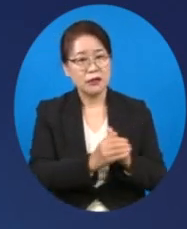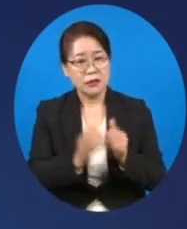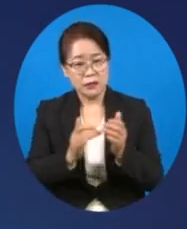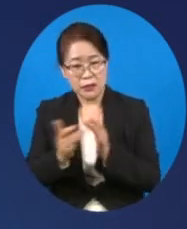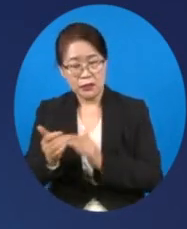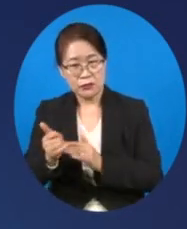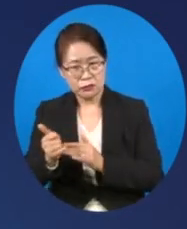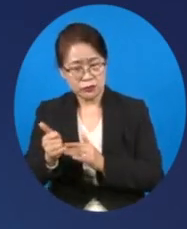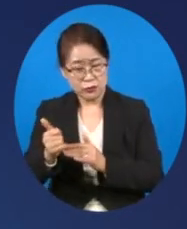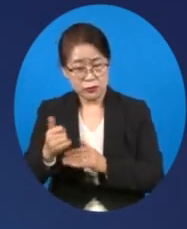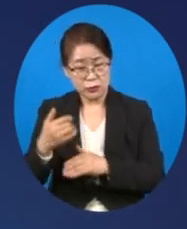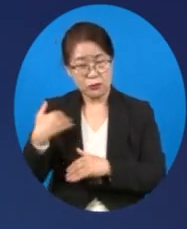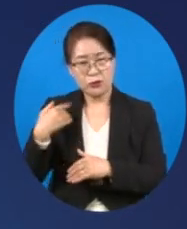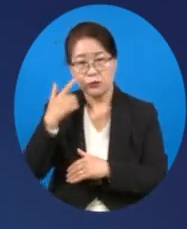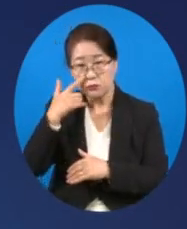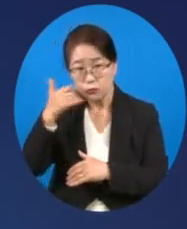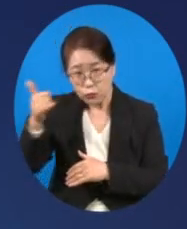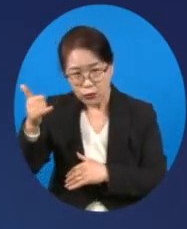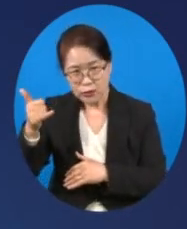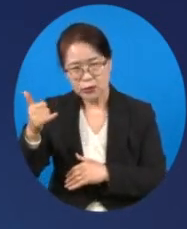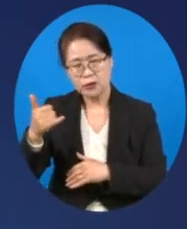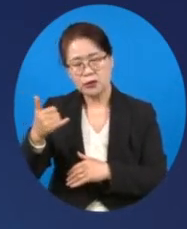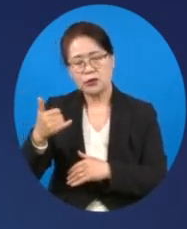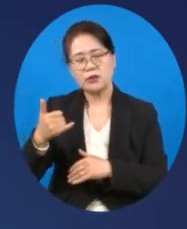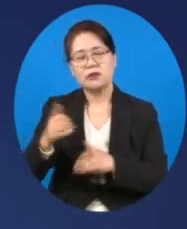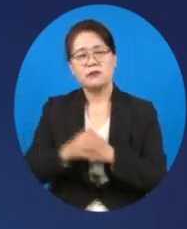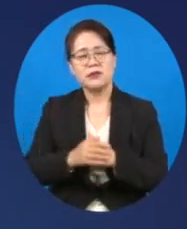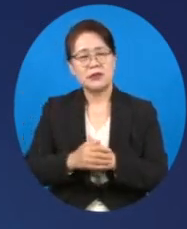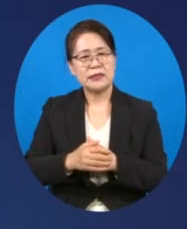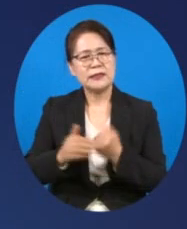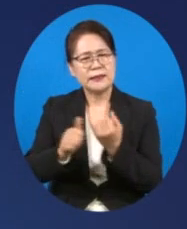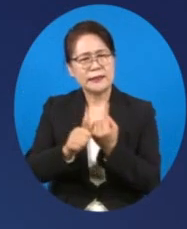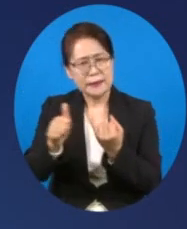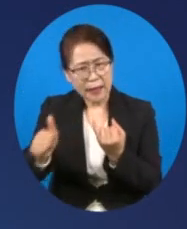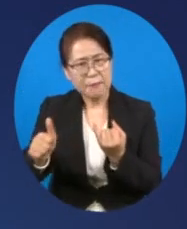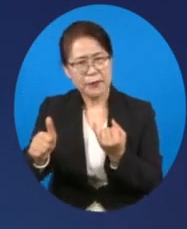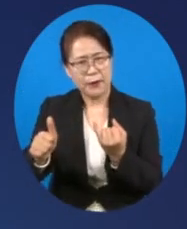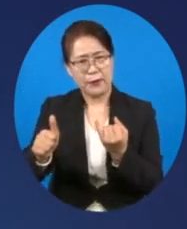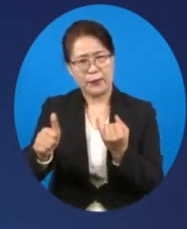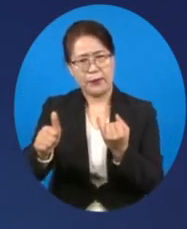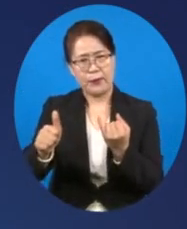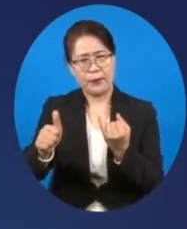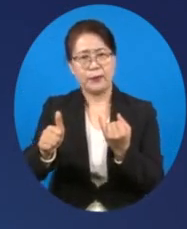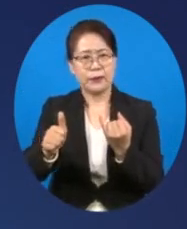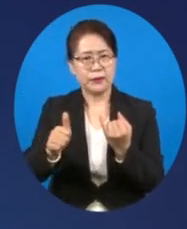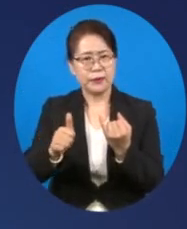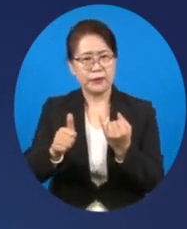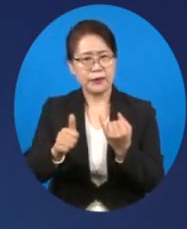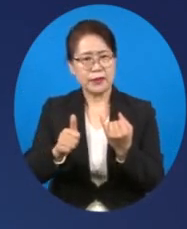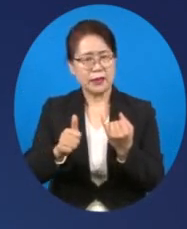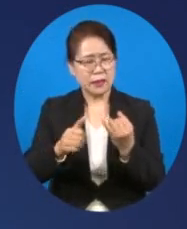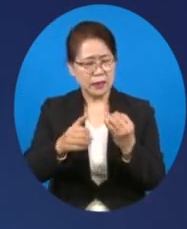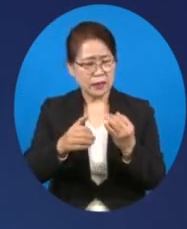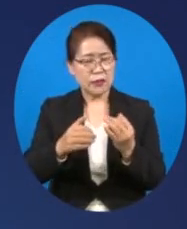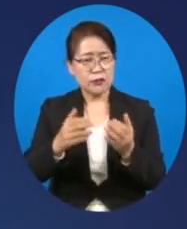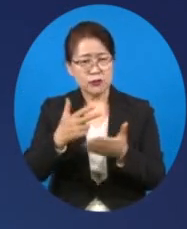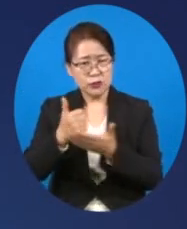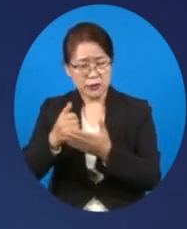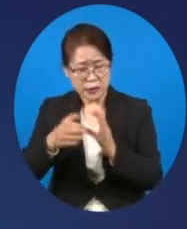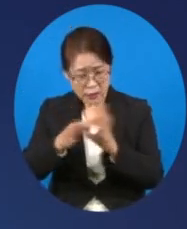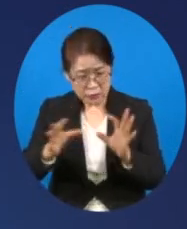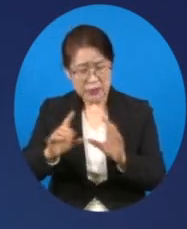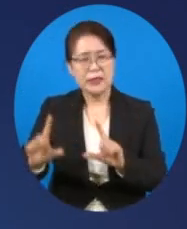여러분의 부모를 예수를 모르고 살아가는 여러분의 남편을 예수와는 상관없이 살아가는 여러분의